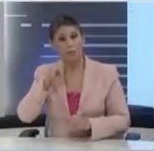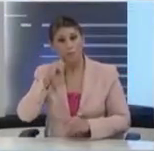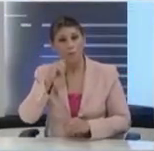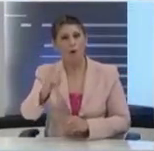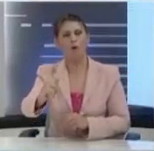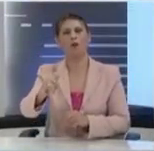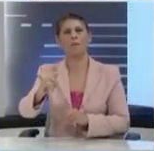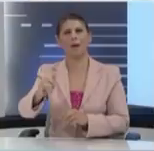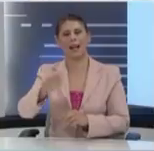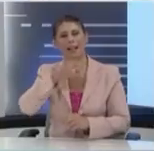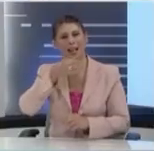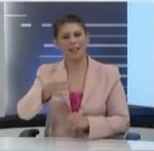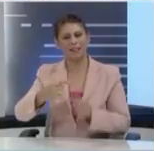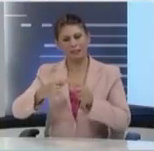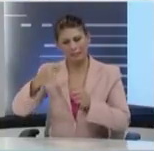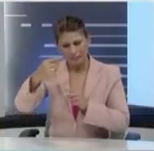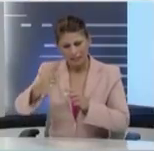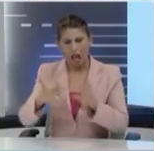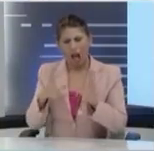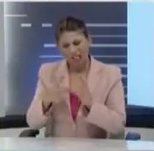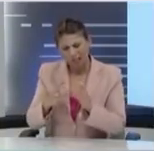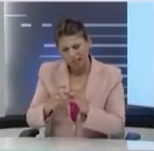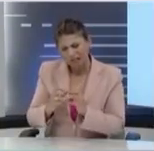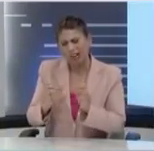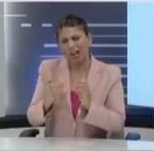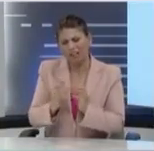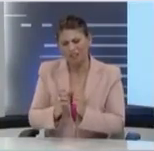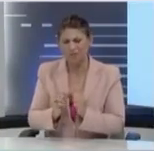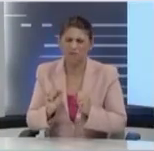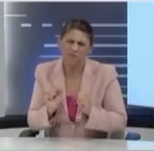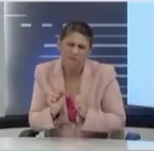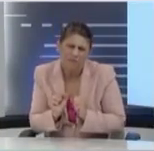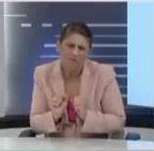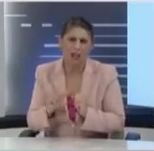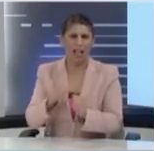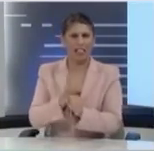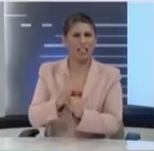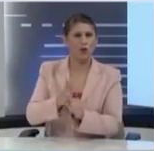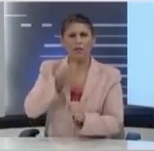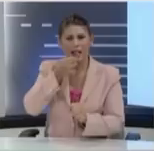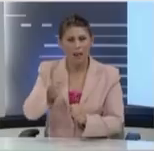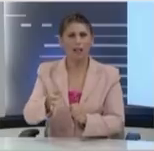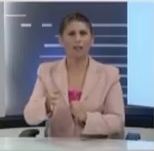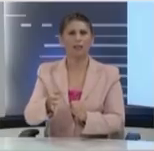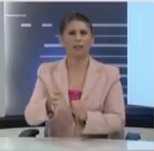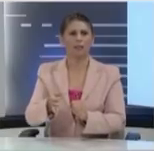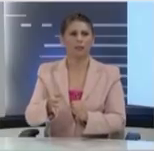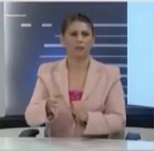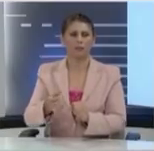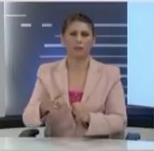να ανακυκλώνεται η μιζέρια και η καχεξία, η καταστροφή και το